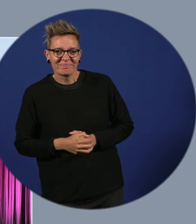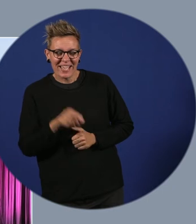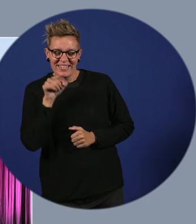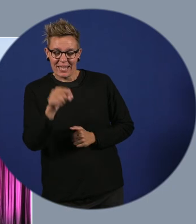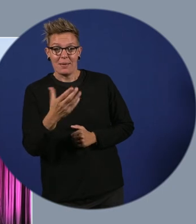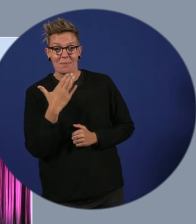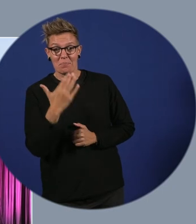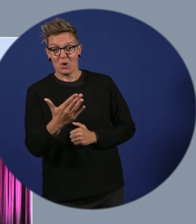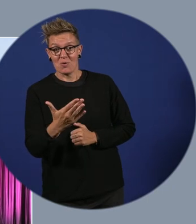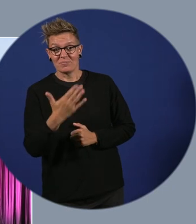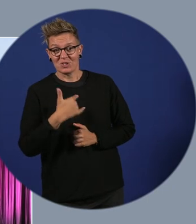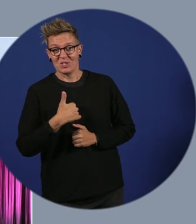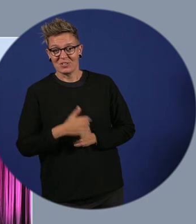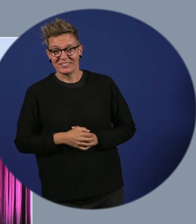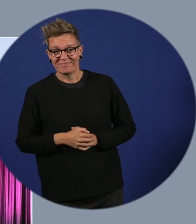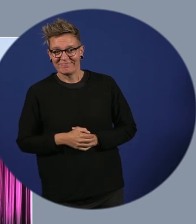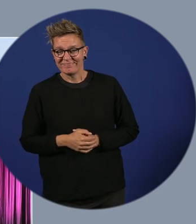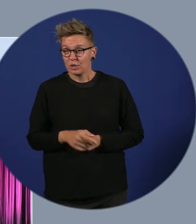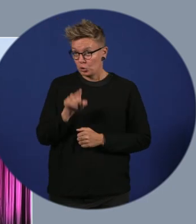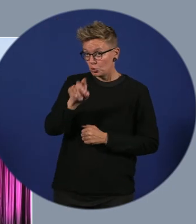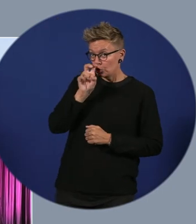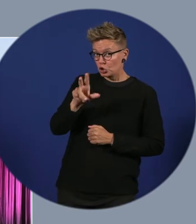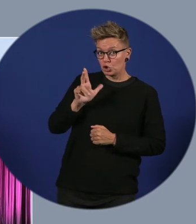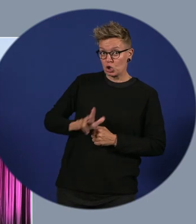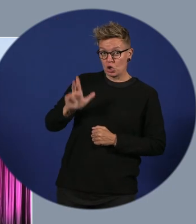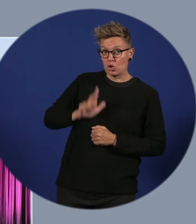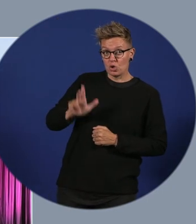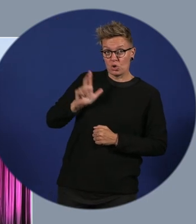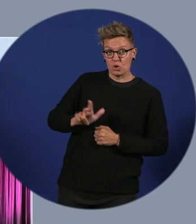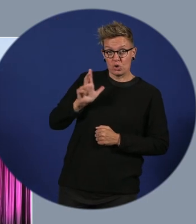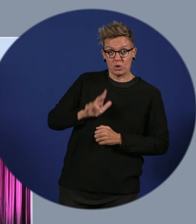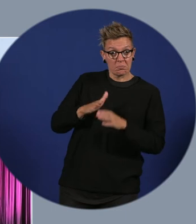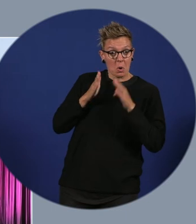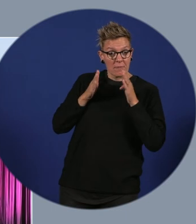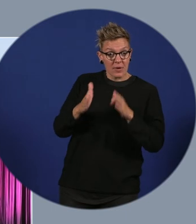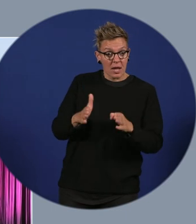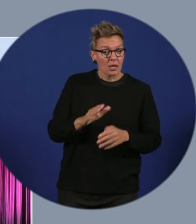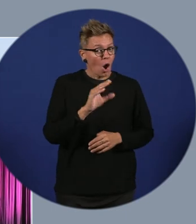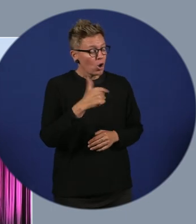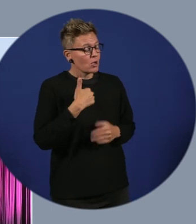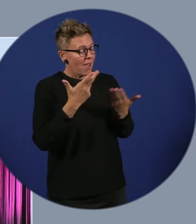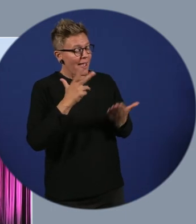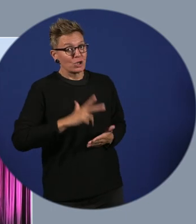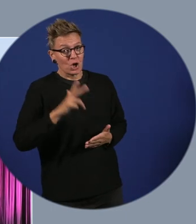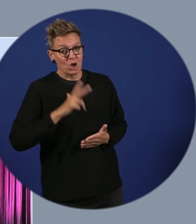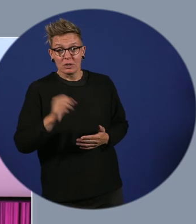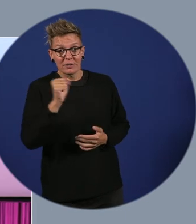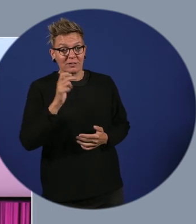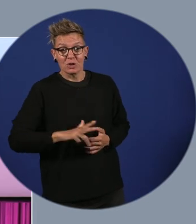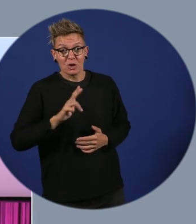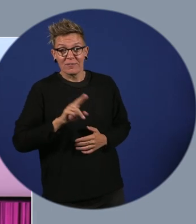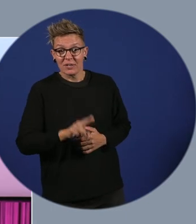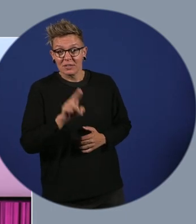varit bra om jag. Ja. Men du verkar ändå nöjd. Det känns ändå som att ni ändå på en god väg dit kanske, eller? Ja, men det är jag. Ja. Jag är faktiskt jättenöjd.